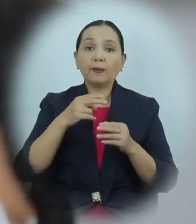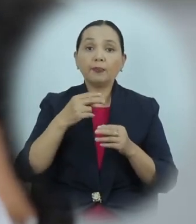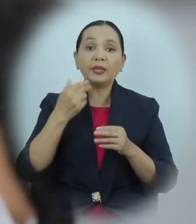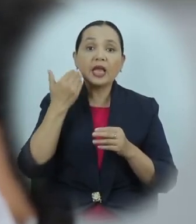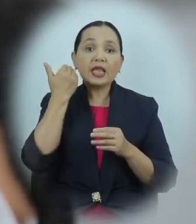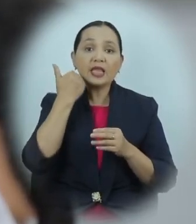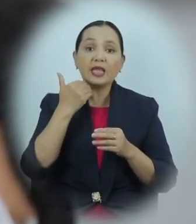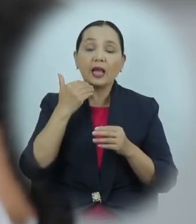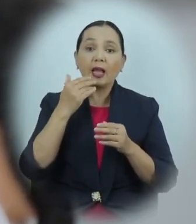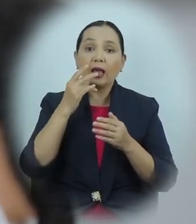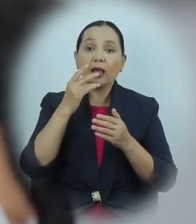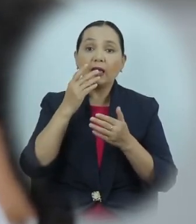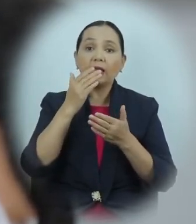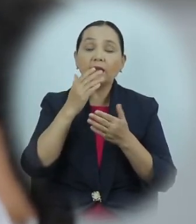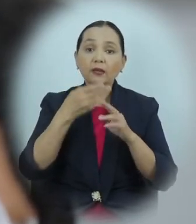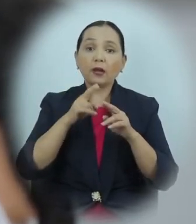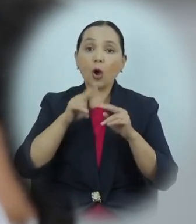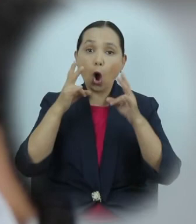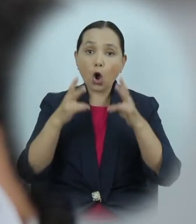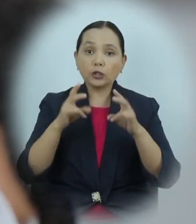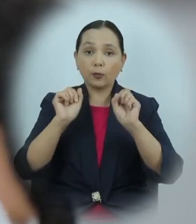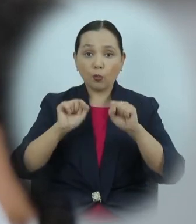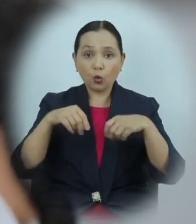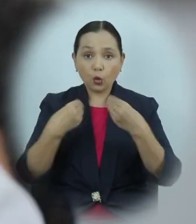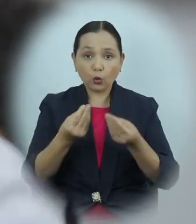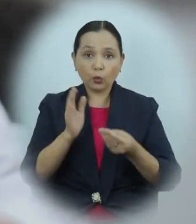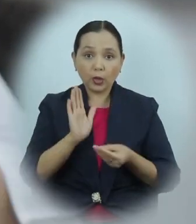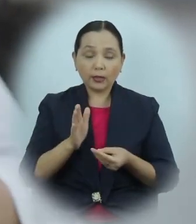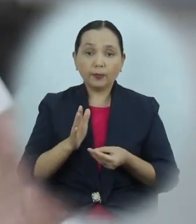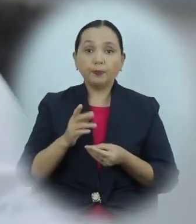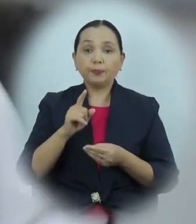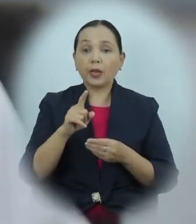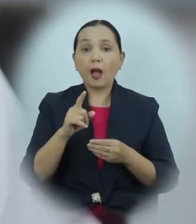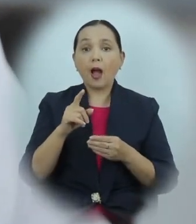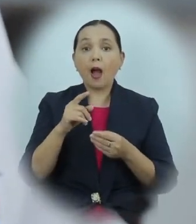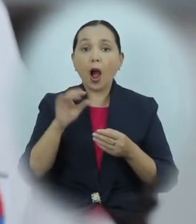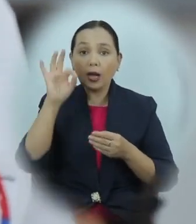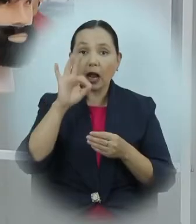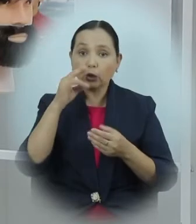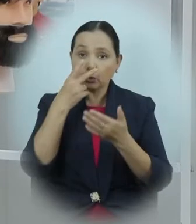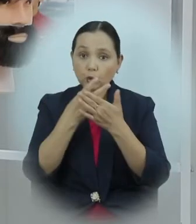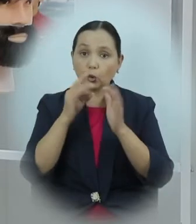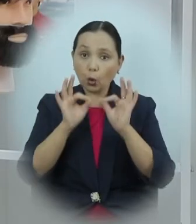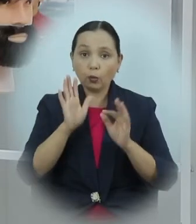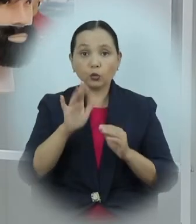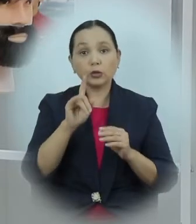mumkin. Uni shu holat, tikka holatda olib kelsangiz, hech narsa harakat bo'lmaydi.